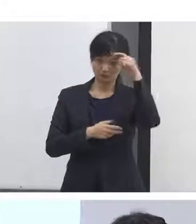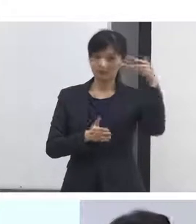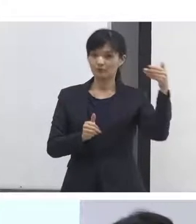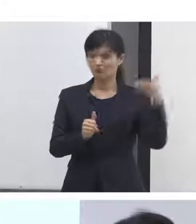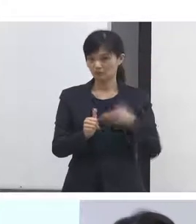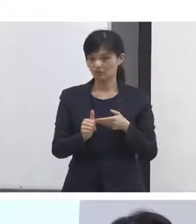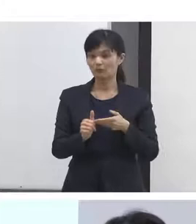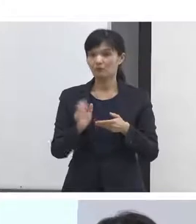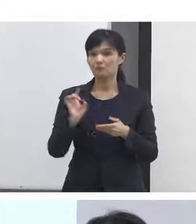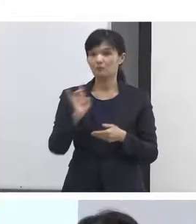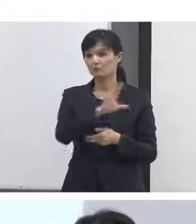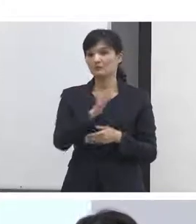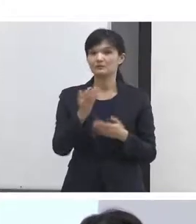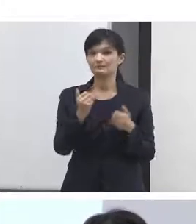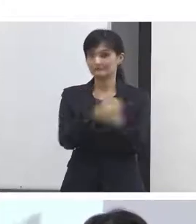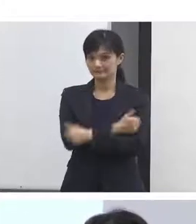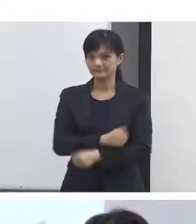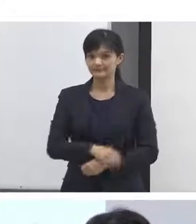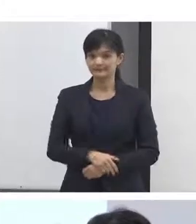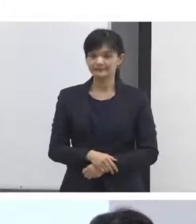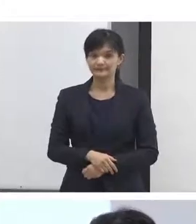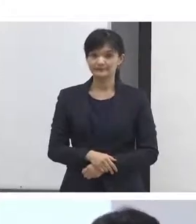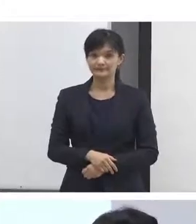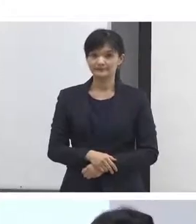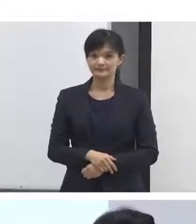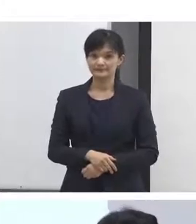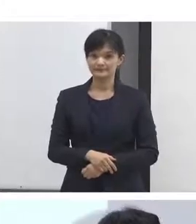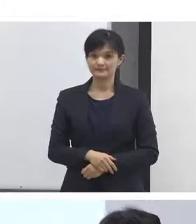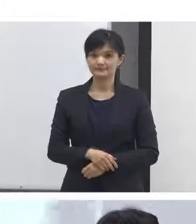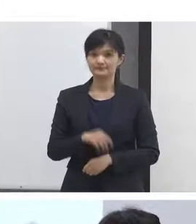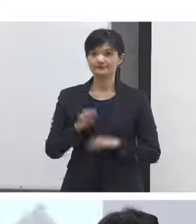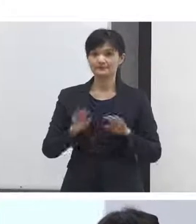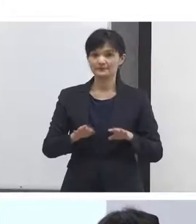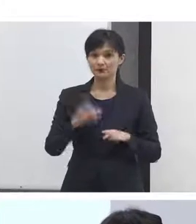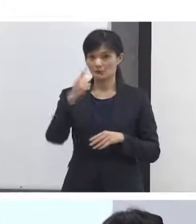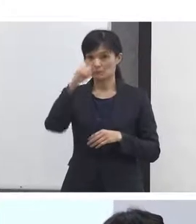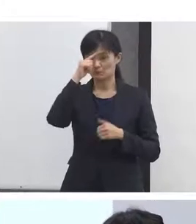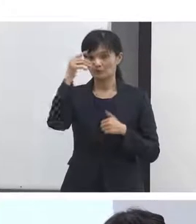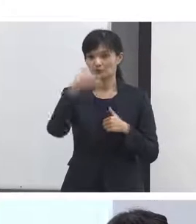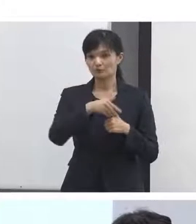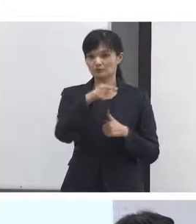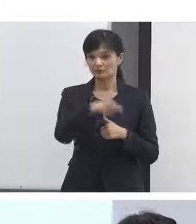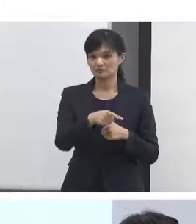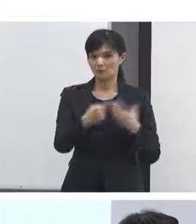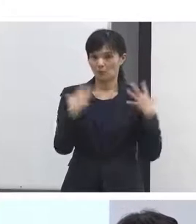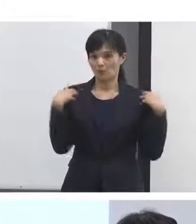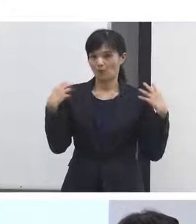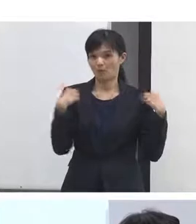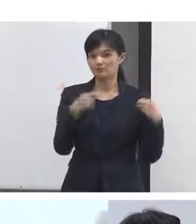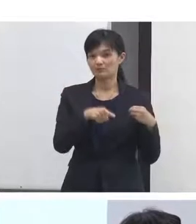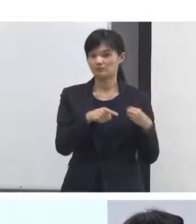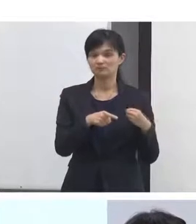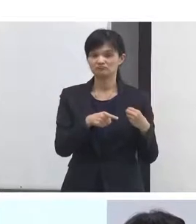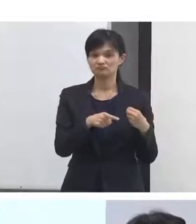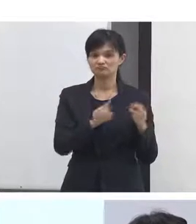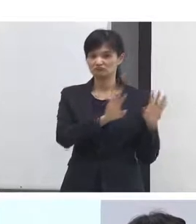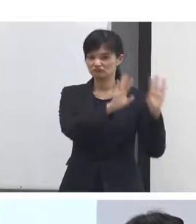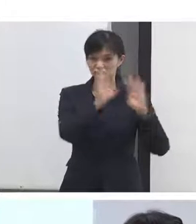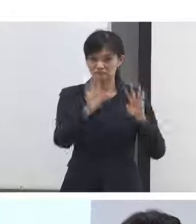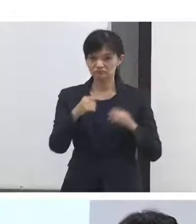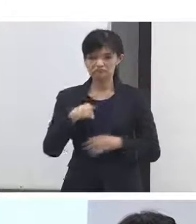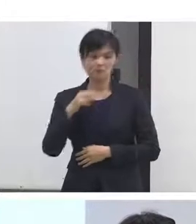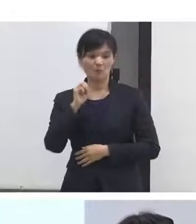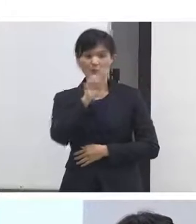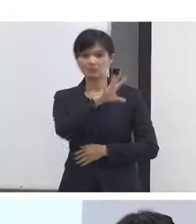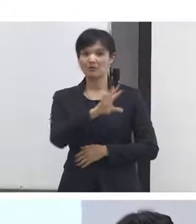好，所以就是他就会 speak to the existing form of power， 就是既有的这个权力的形式，我可以跟他很大声的说，才